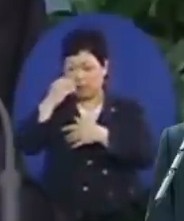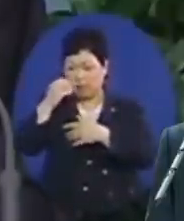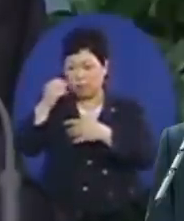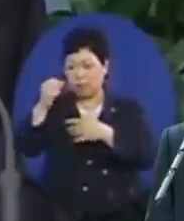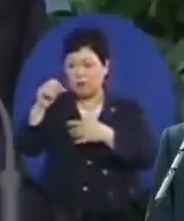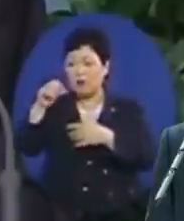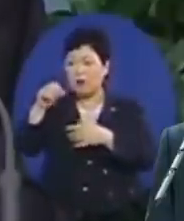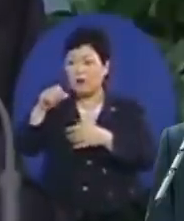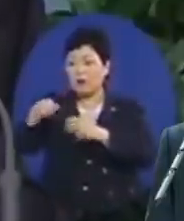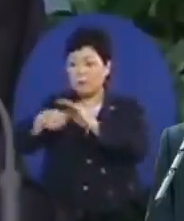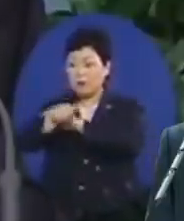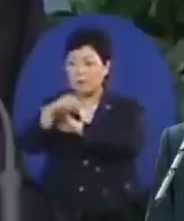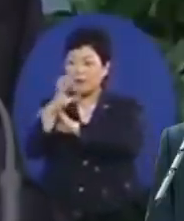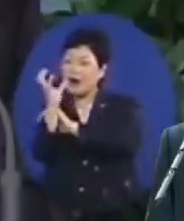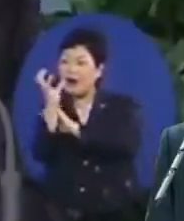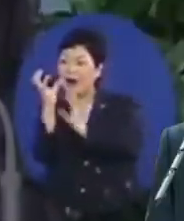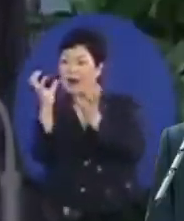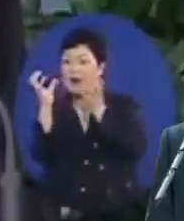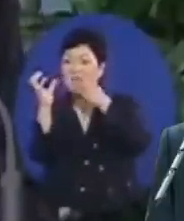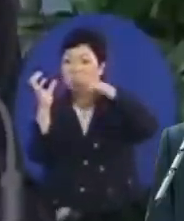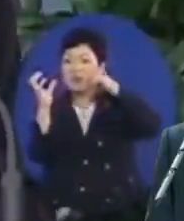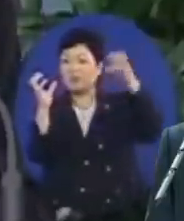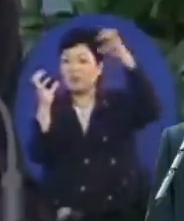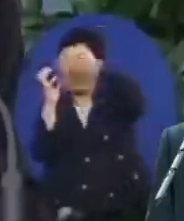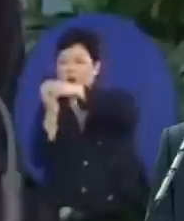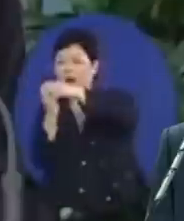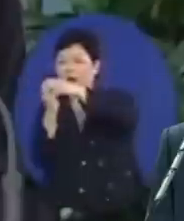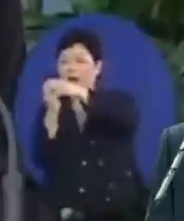아 벌리고 있다가 탁 잡아먹어버리죠.